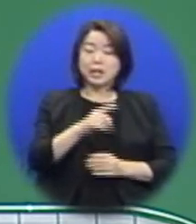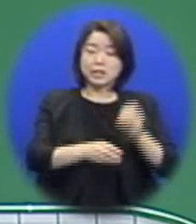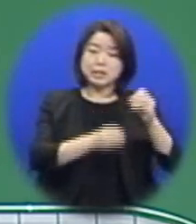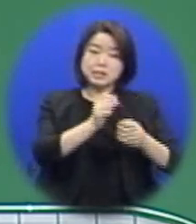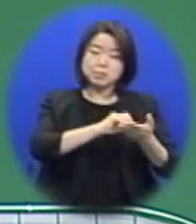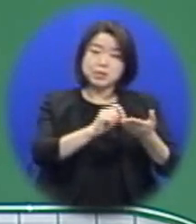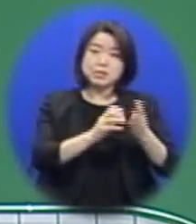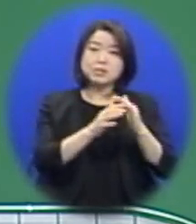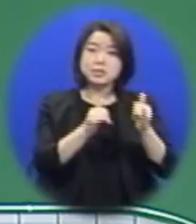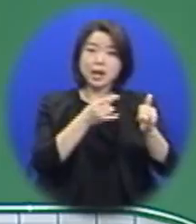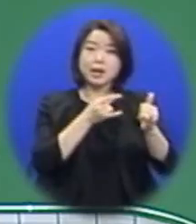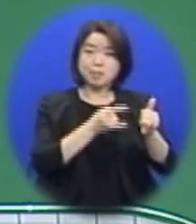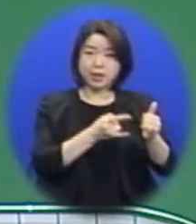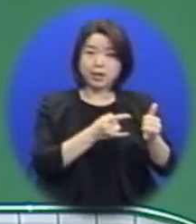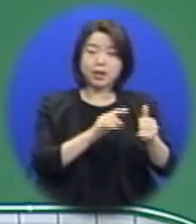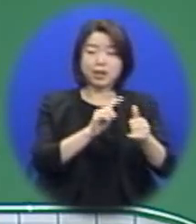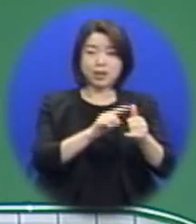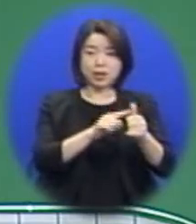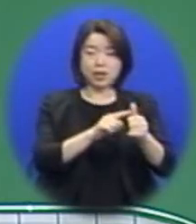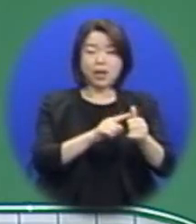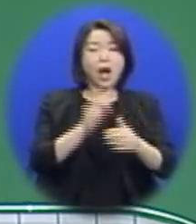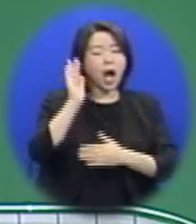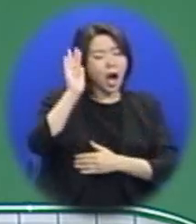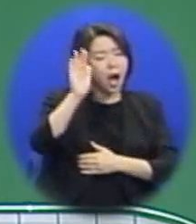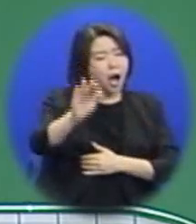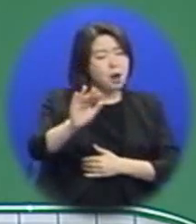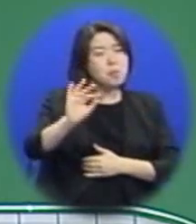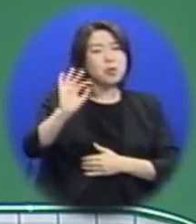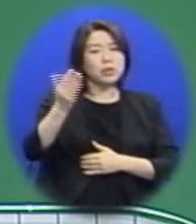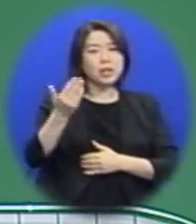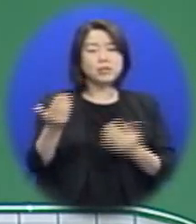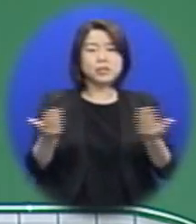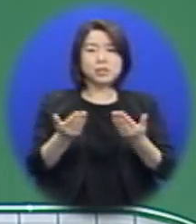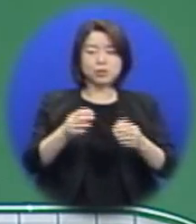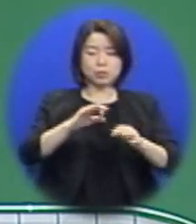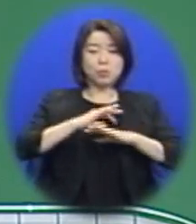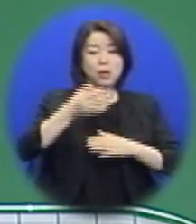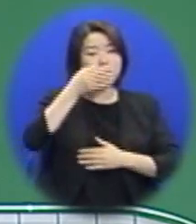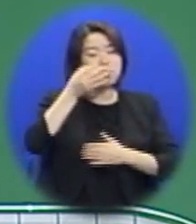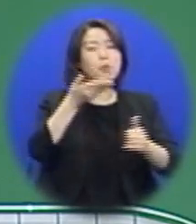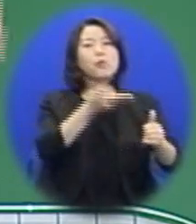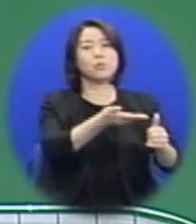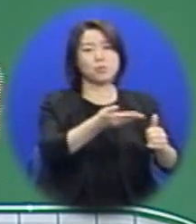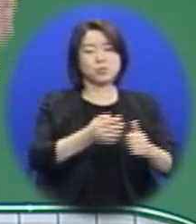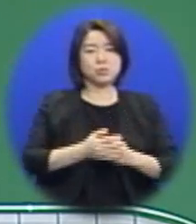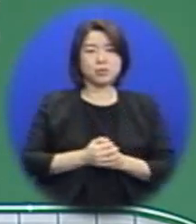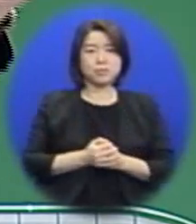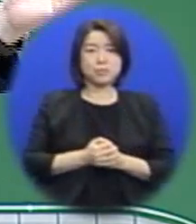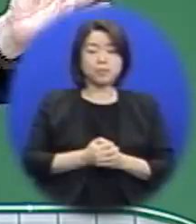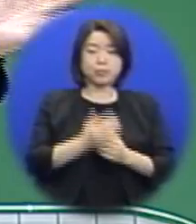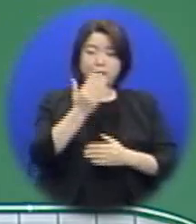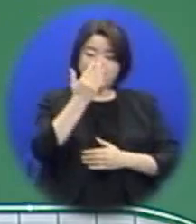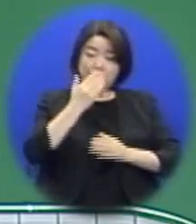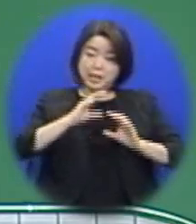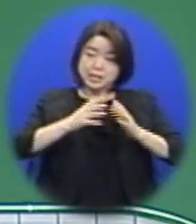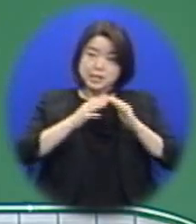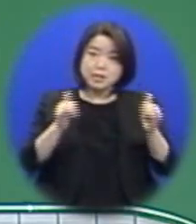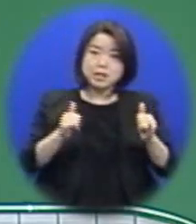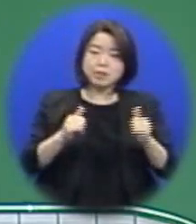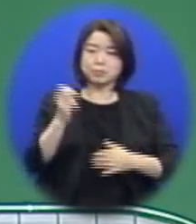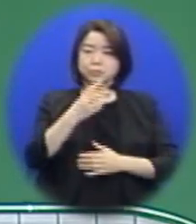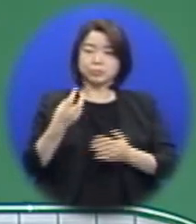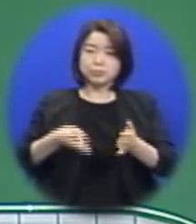시편 기자에게 하나님이 앞으로 되어질 일을 놀랍게 보여주신 거예요. 이스라엘 백성들은 다시